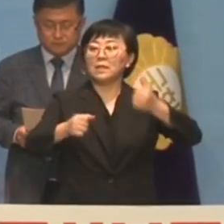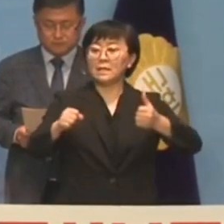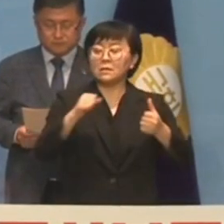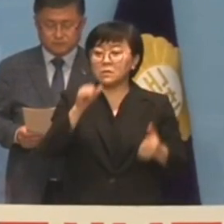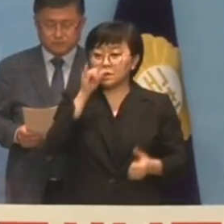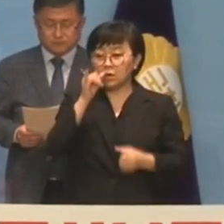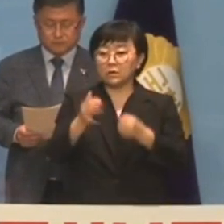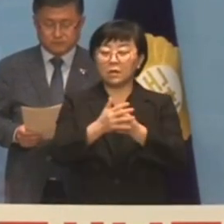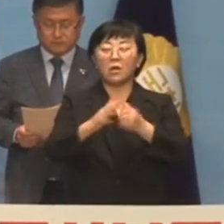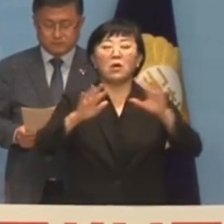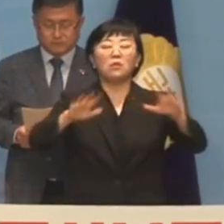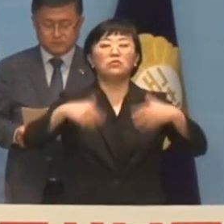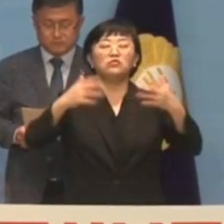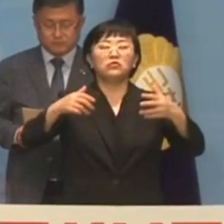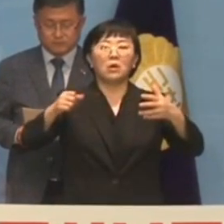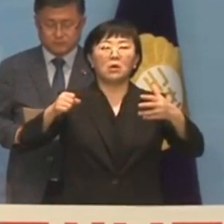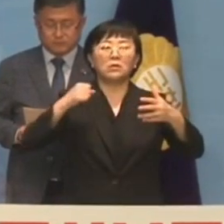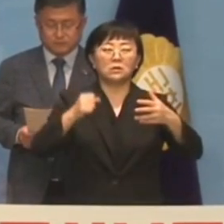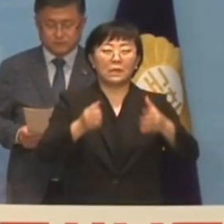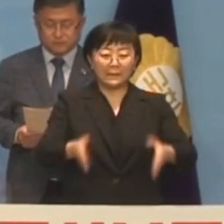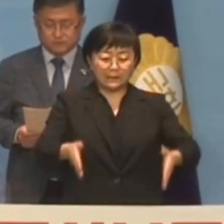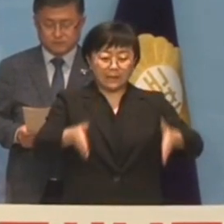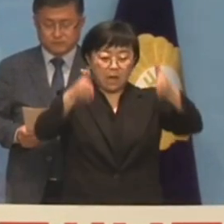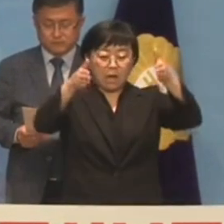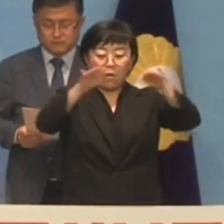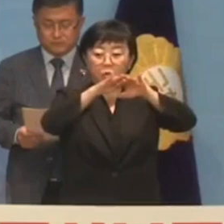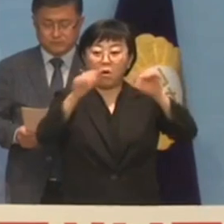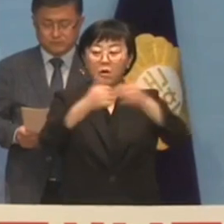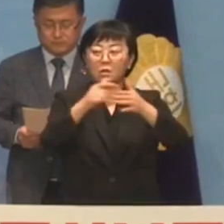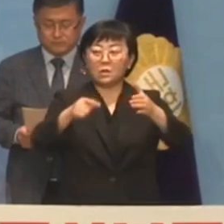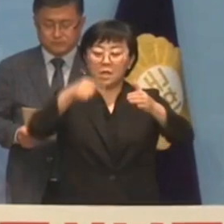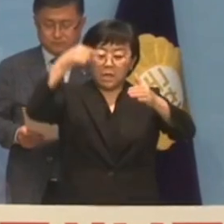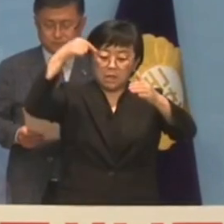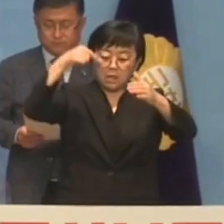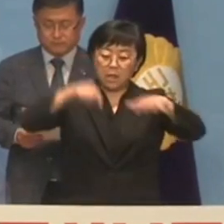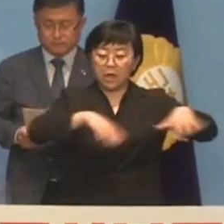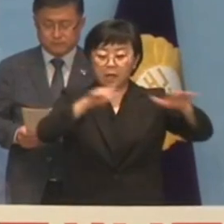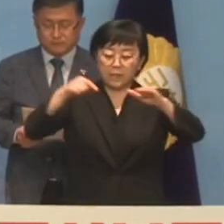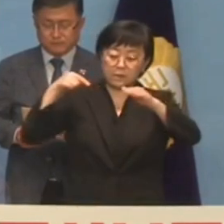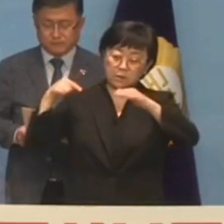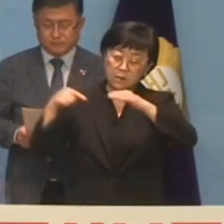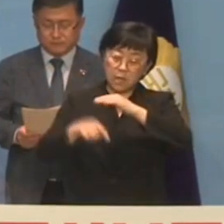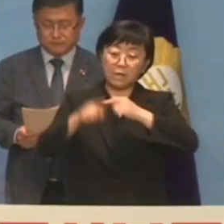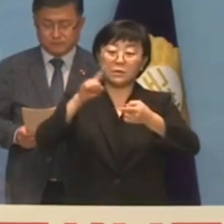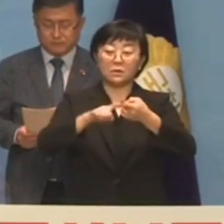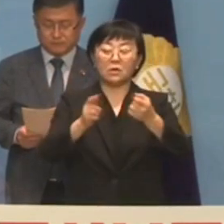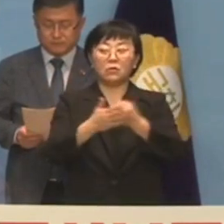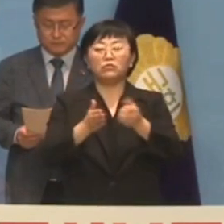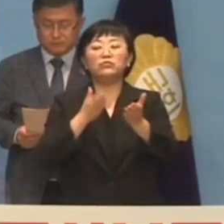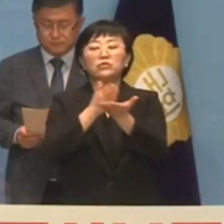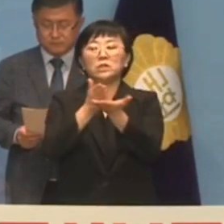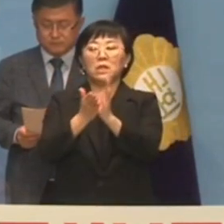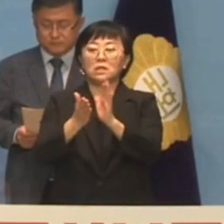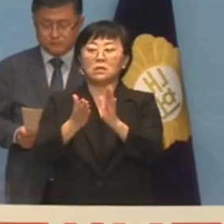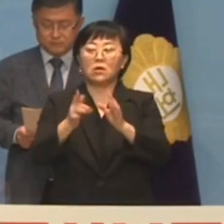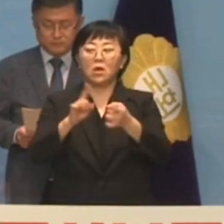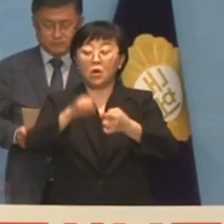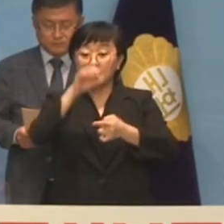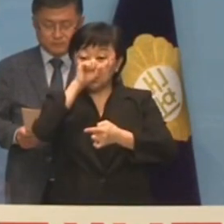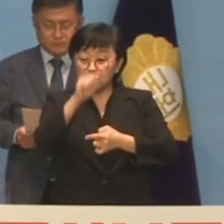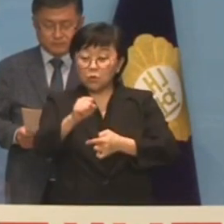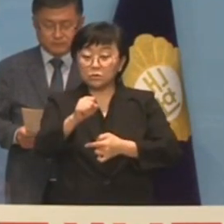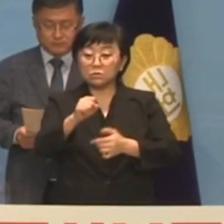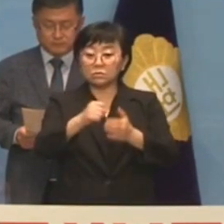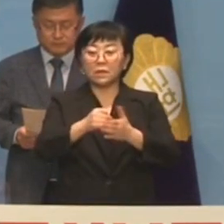있는 풍력타워, 하부 구조물, 해저, 케이블 등 분야에서도 긍정적으로